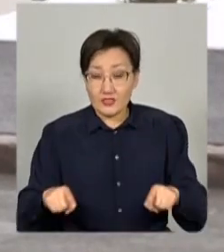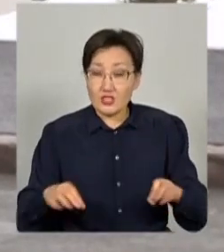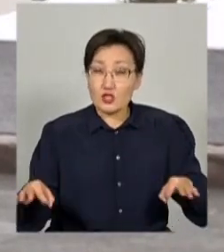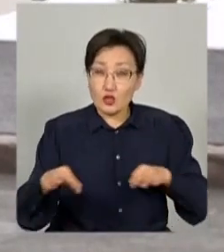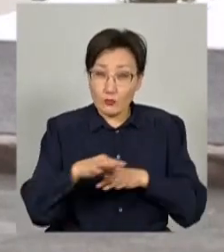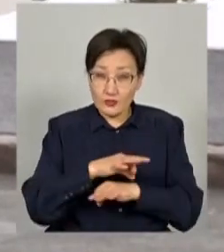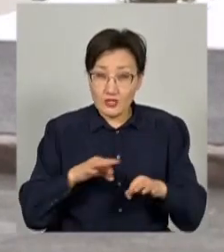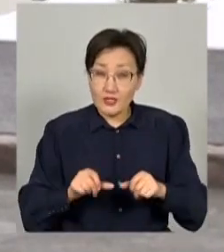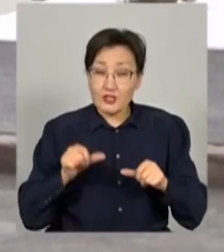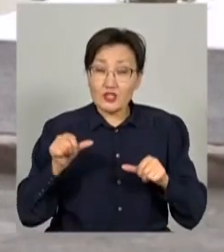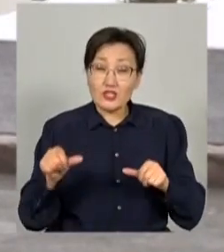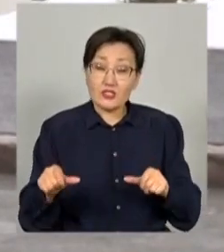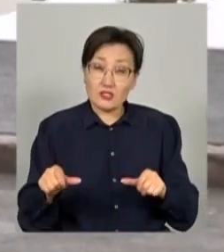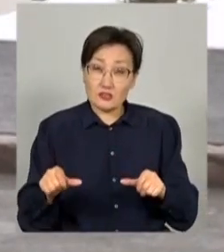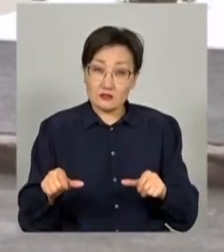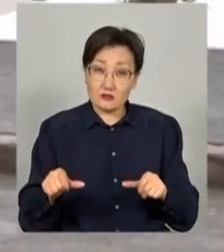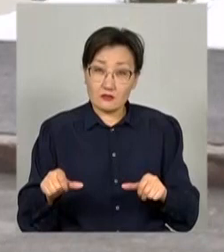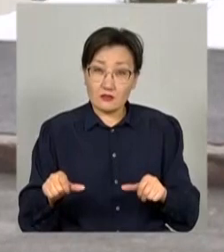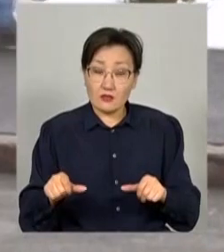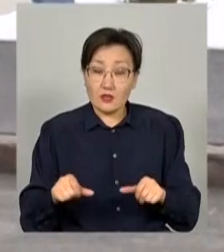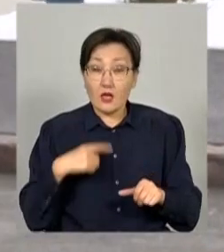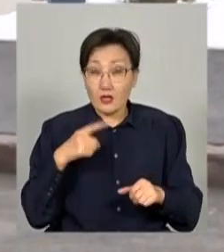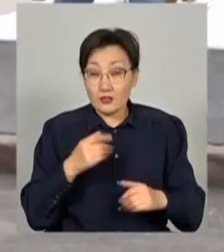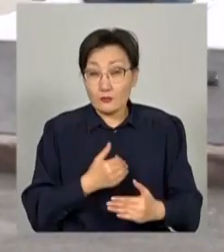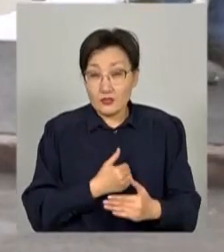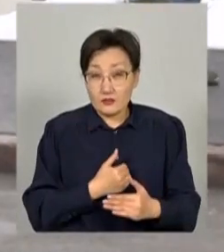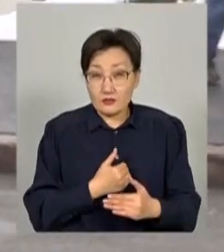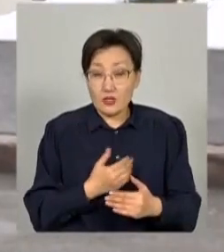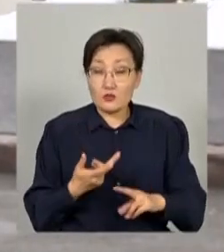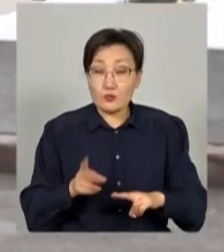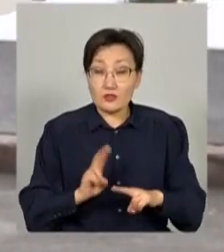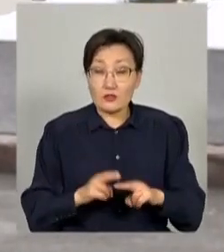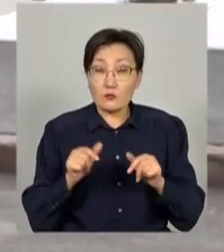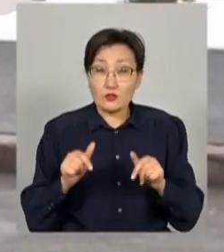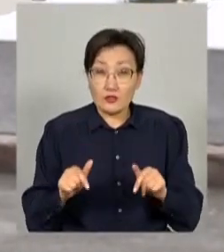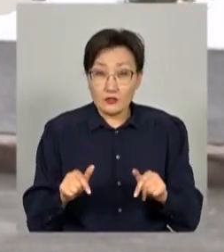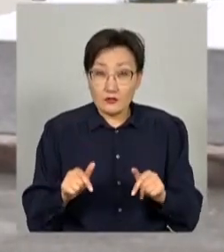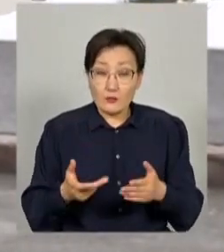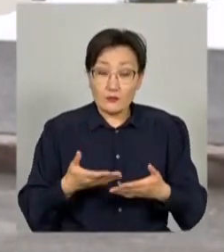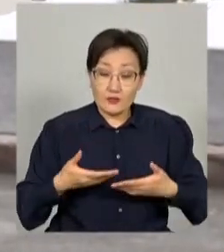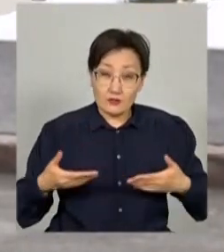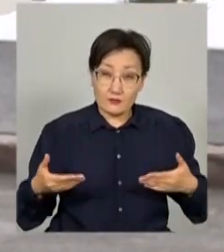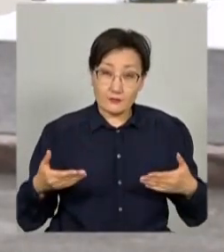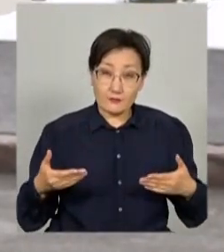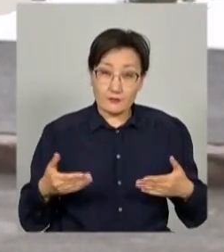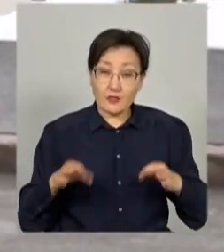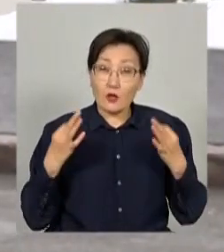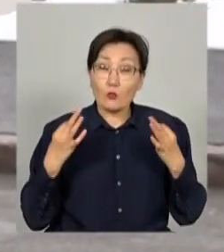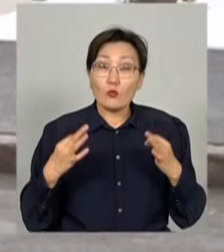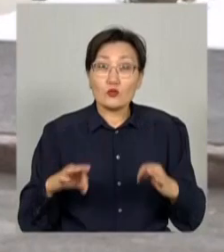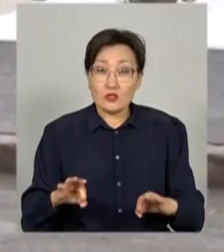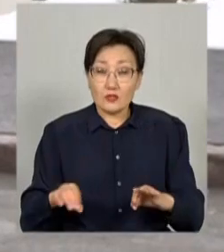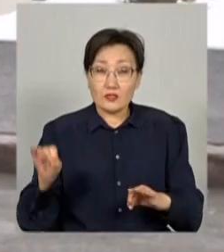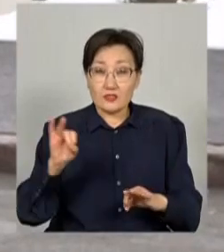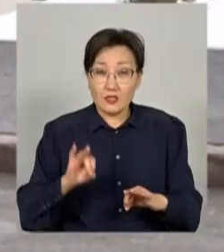жобалардан ерекшелігін баса айтқым келеді. Себебі бұнда біздің бостандығымыздың да